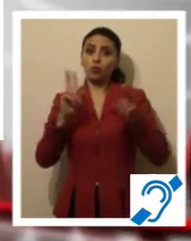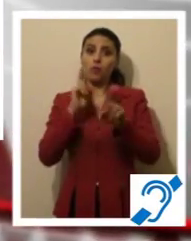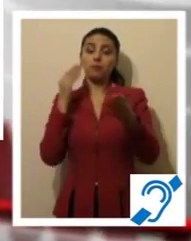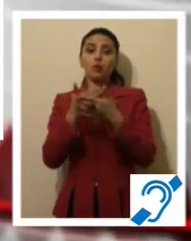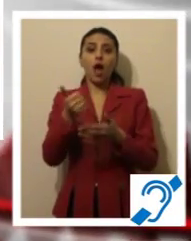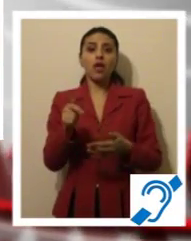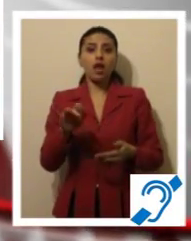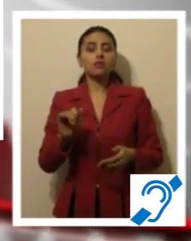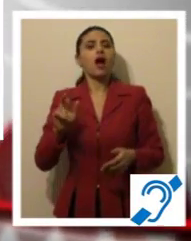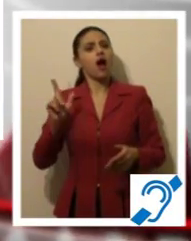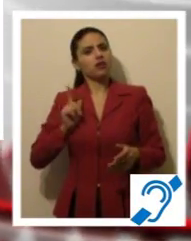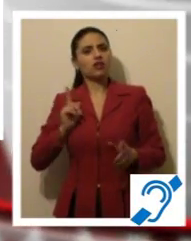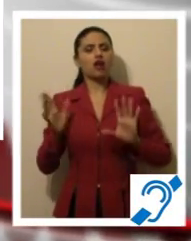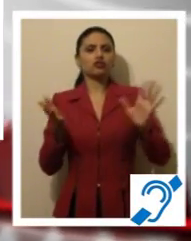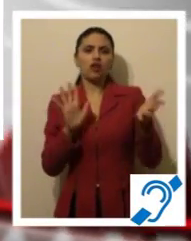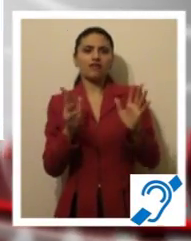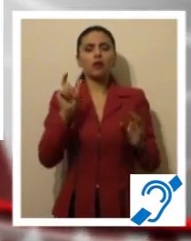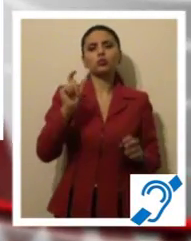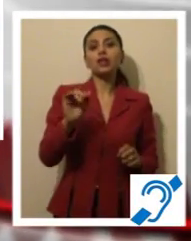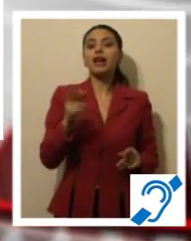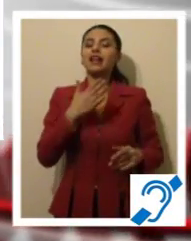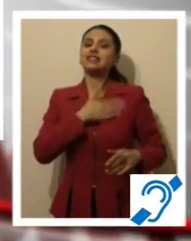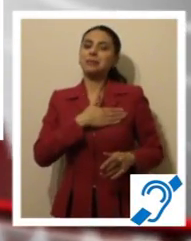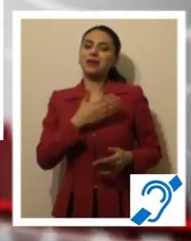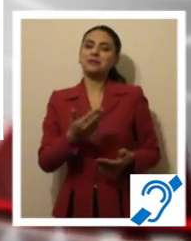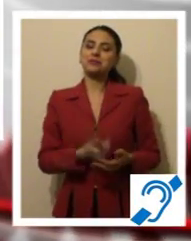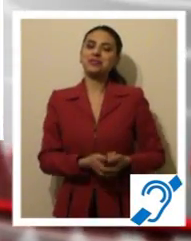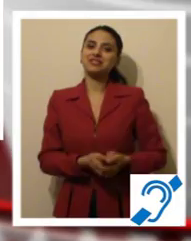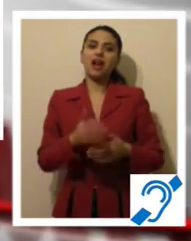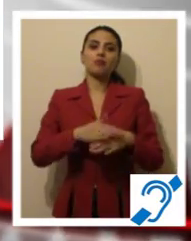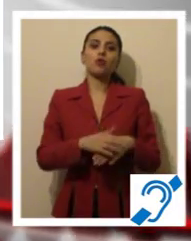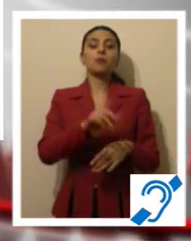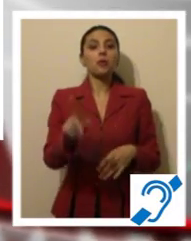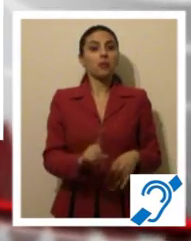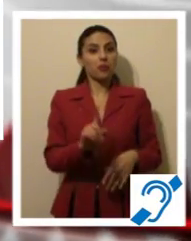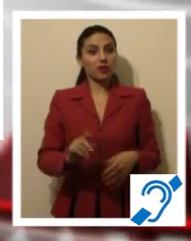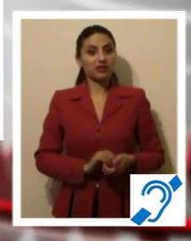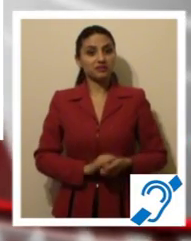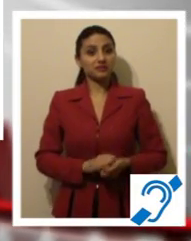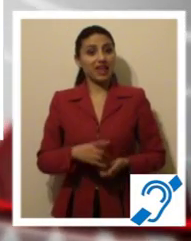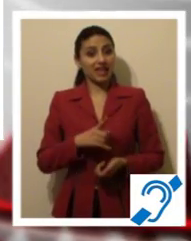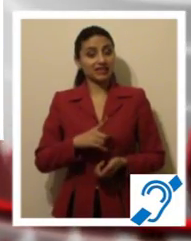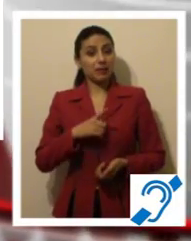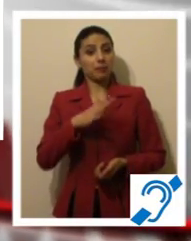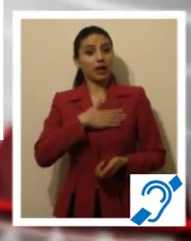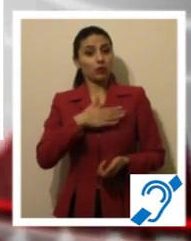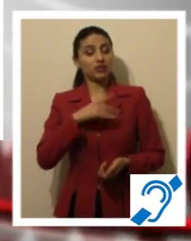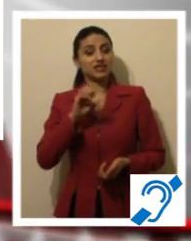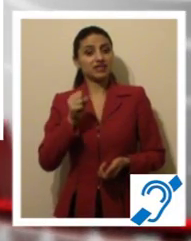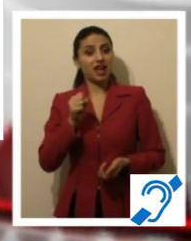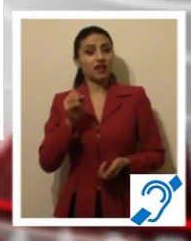aghiazmă? Am stat ceva, dar este plăcut. Aproape o oră. Este plăcut să